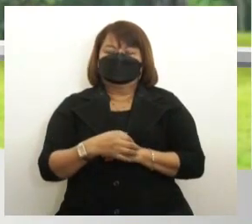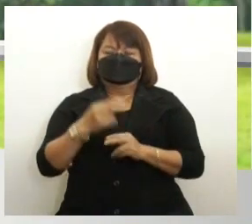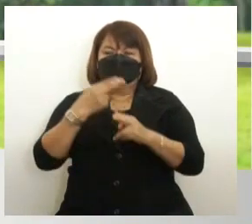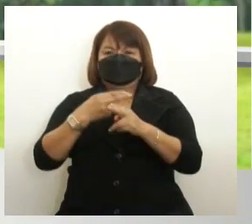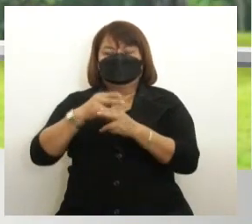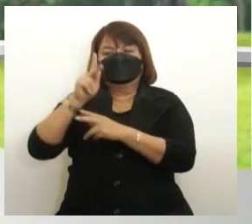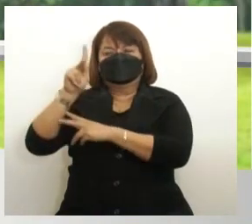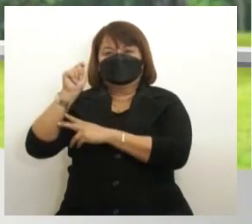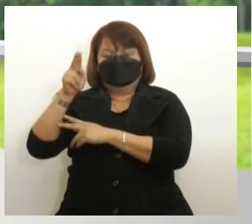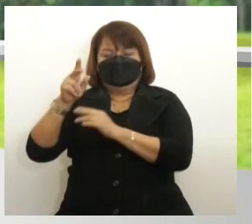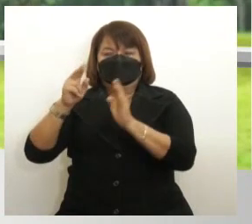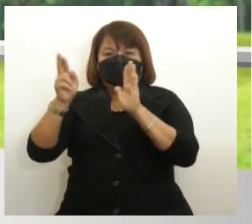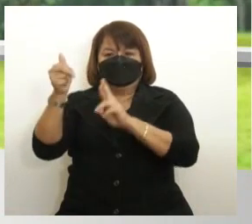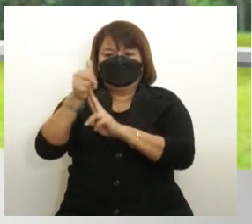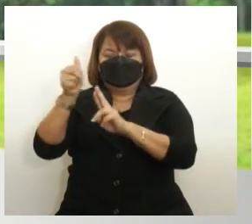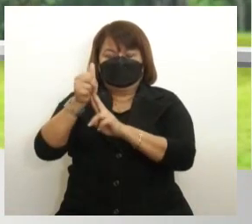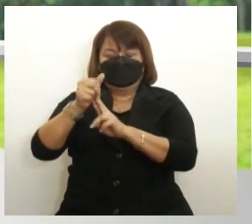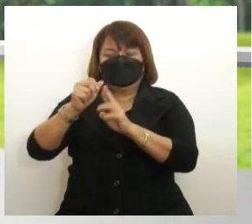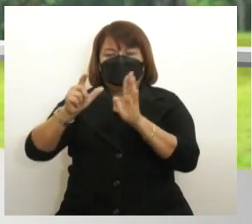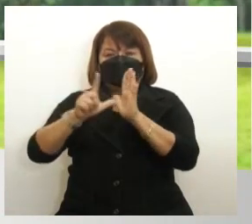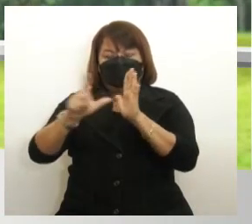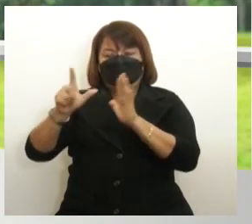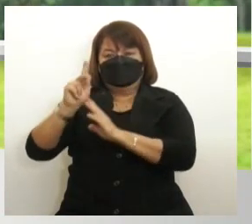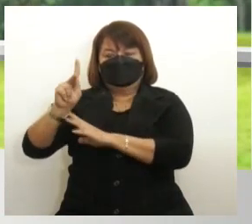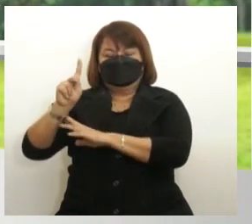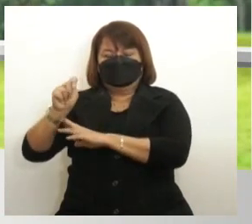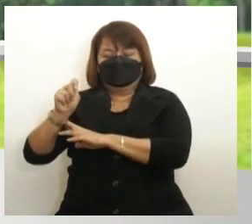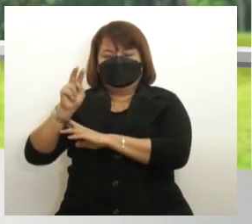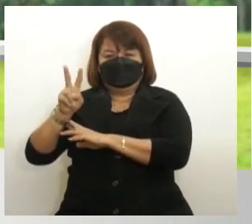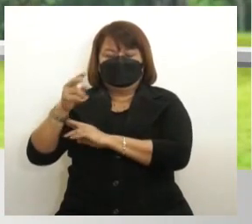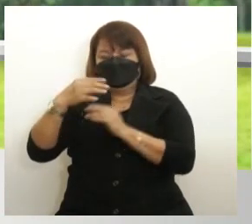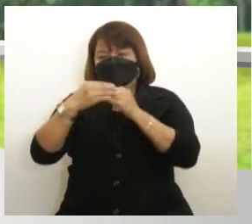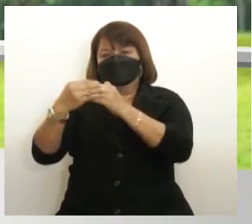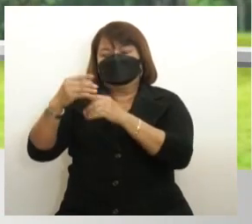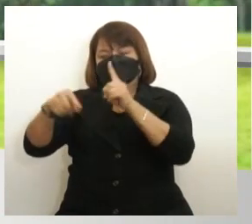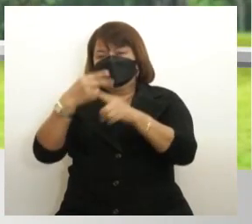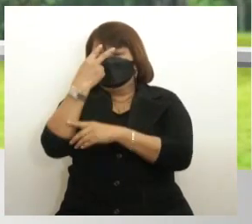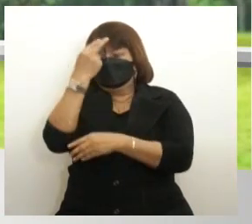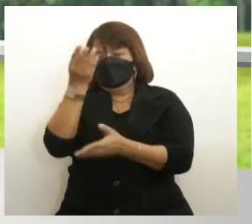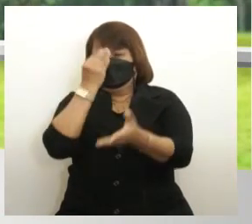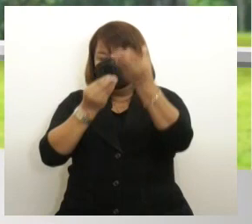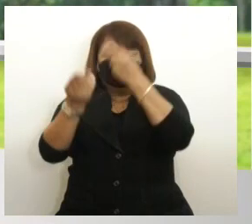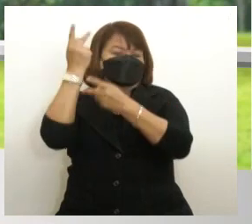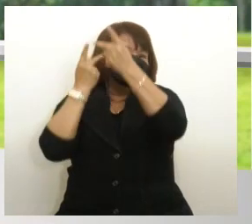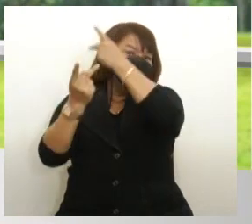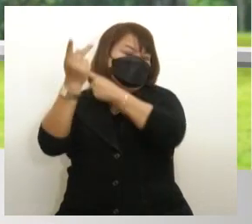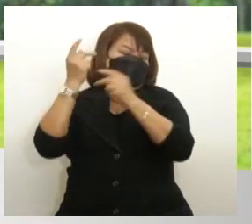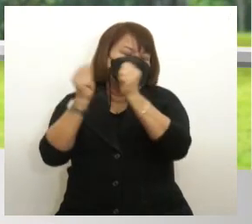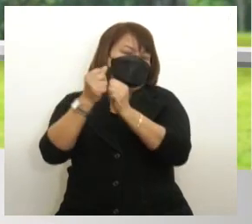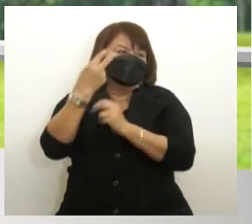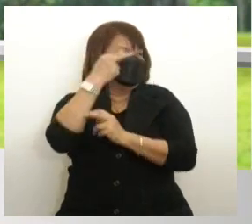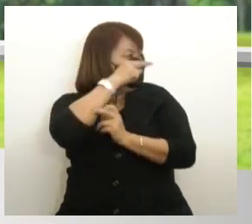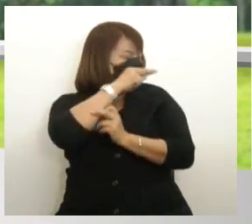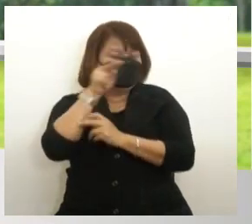นิชรองเลขาธิการคณะกรรมการการศึกษาขั้นพื้นฐานนะคะที่จะพาทุกท่านไปเรียนรู้ประวัติศาสตร์กับเลี้ยวหลังแลหน้